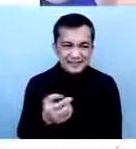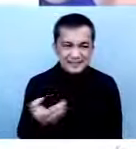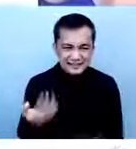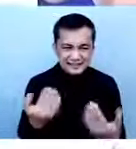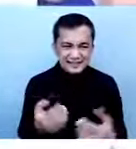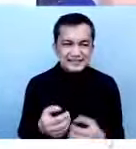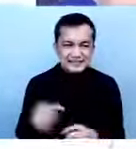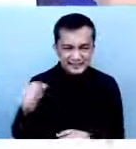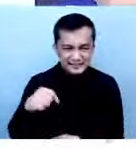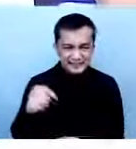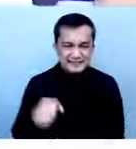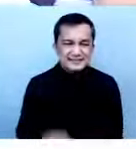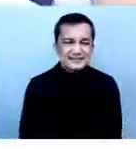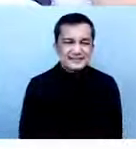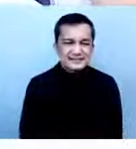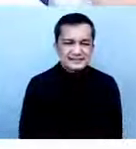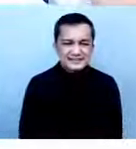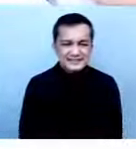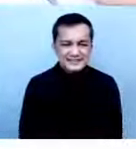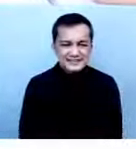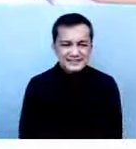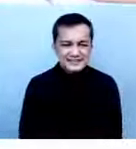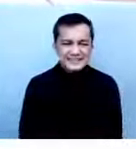Apa, apa, apa. Sige na tayo.